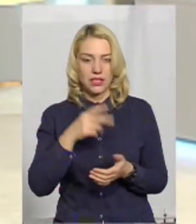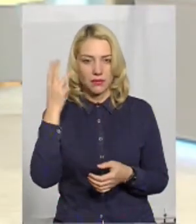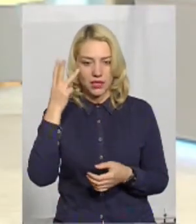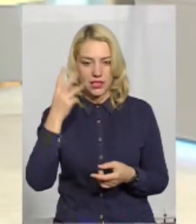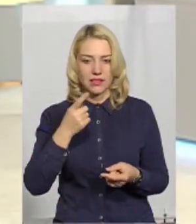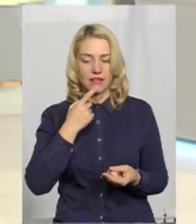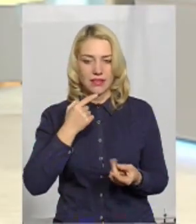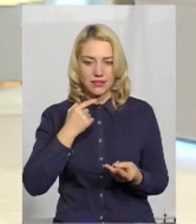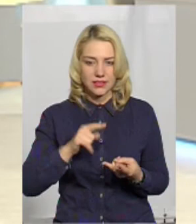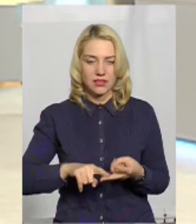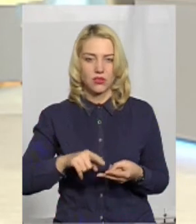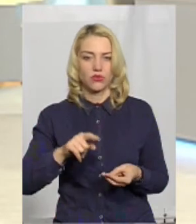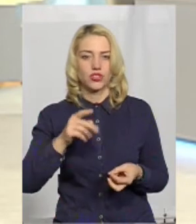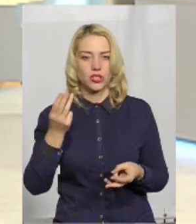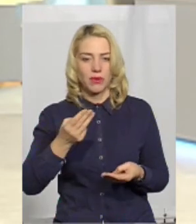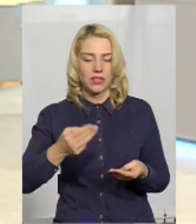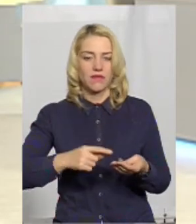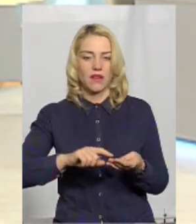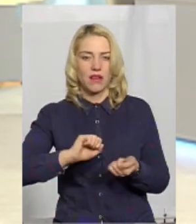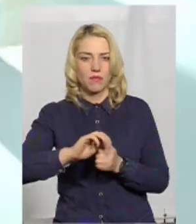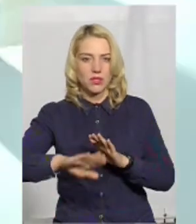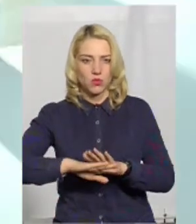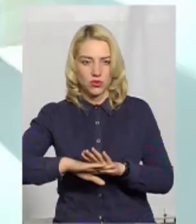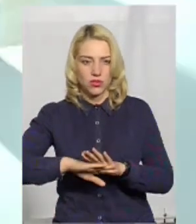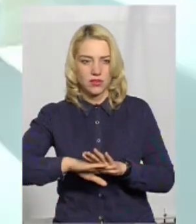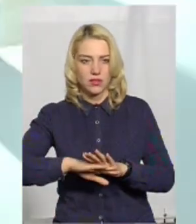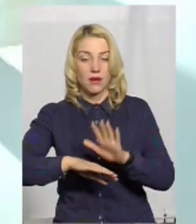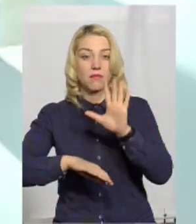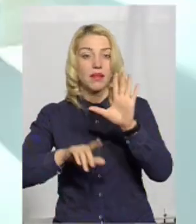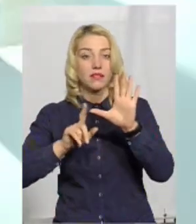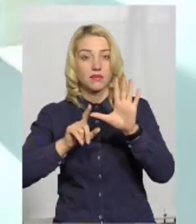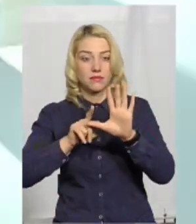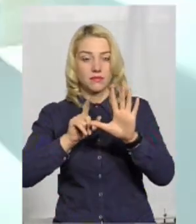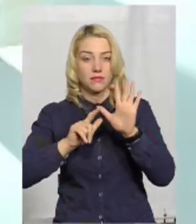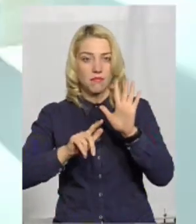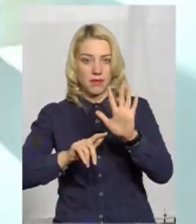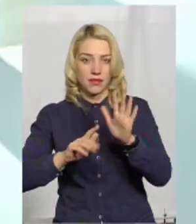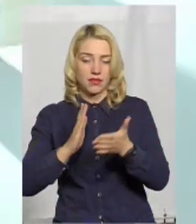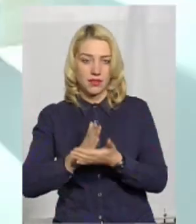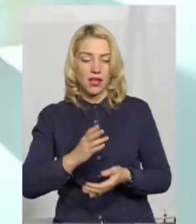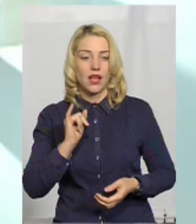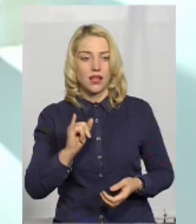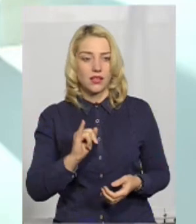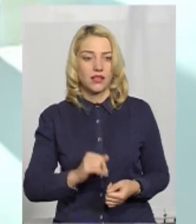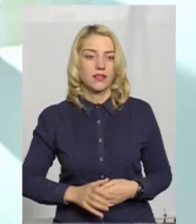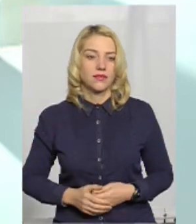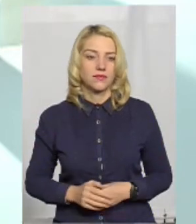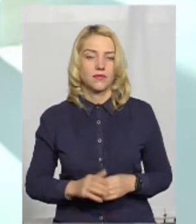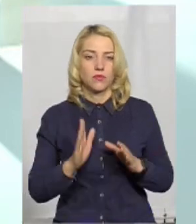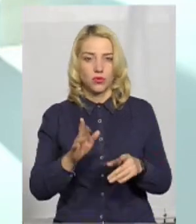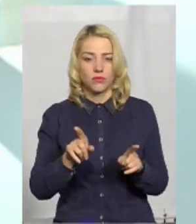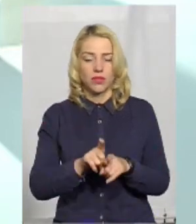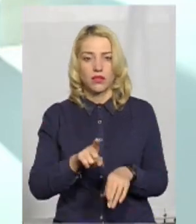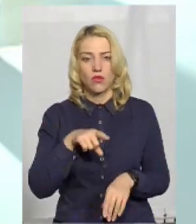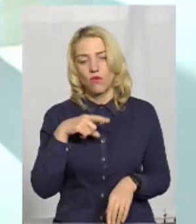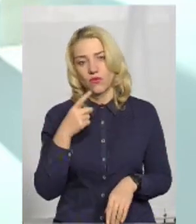Хмельницькому, в Красилові, у Шепетівці, Кам'янець-Подільському, навіть 5 і в Славуті є. Угу. Є. Ну, будемо так